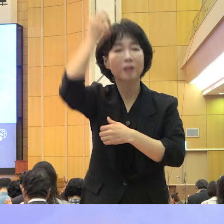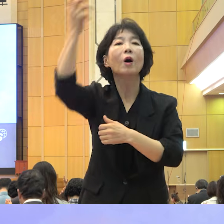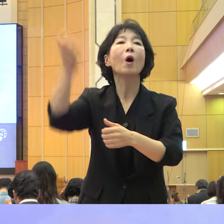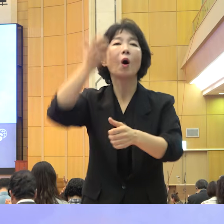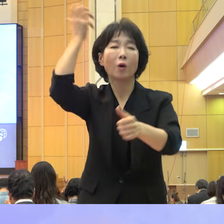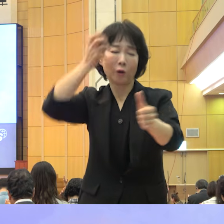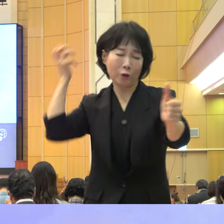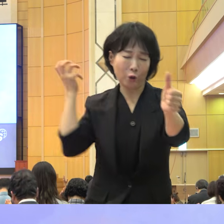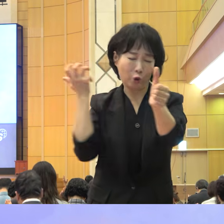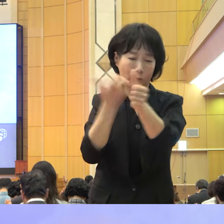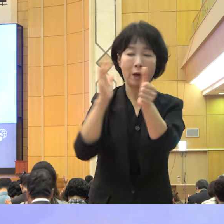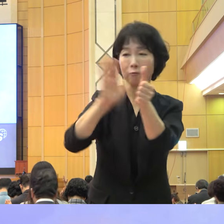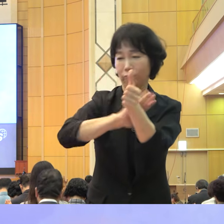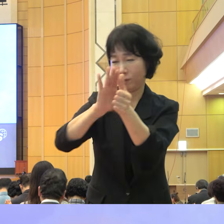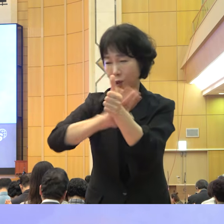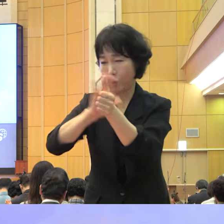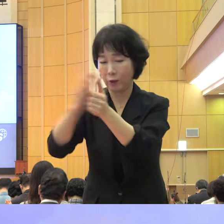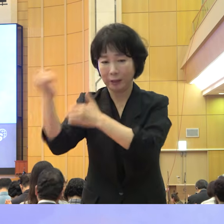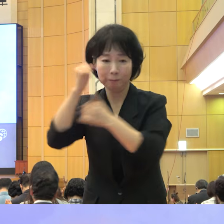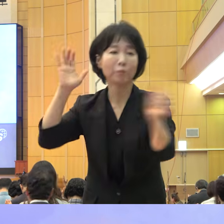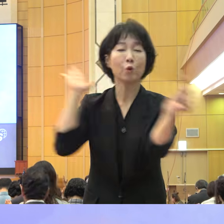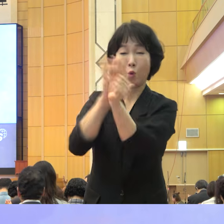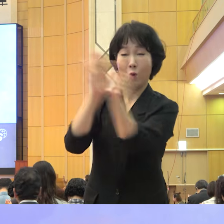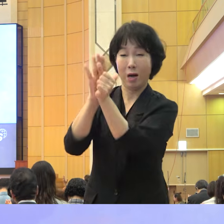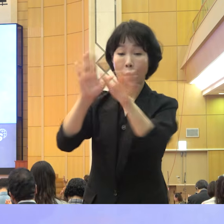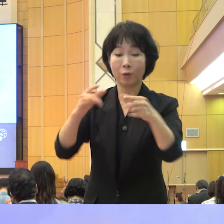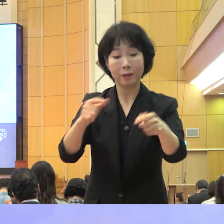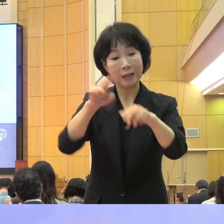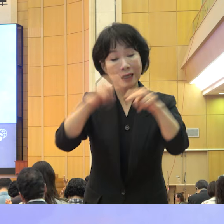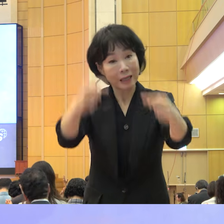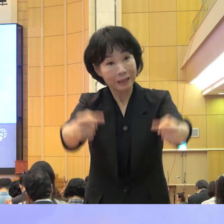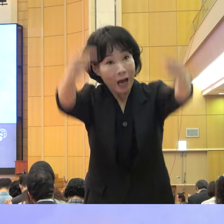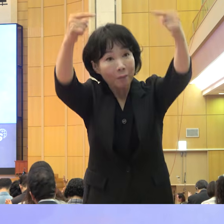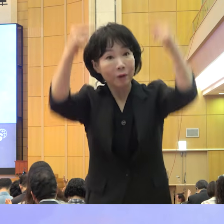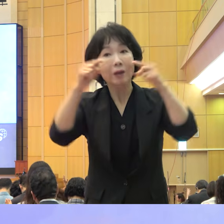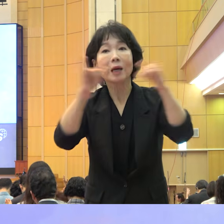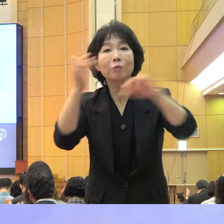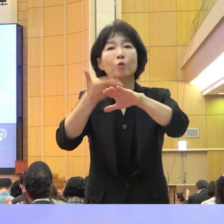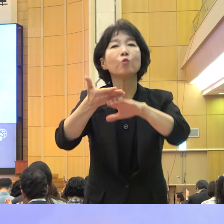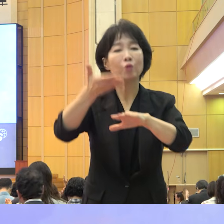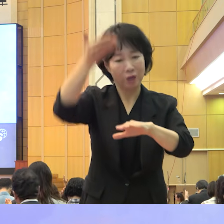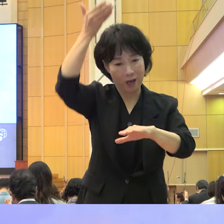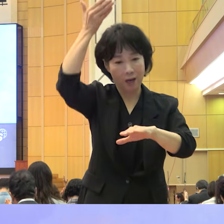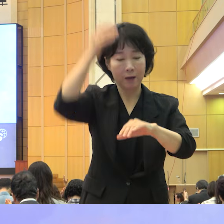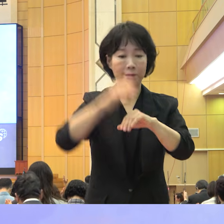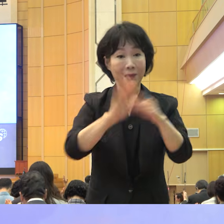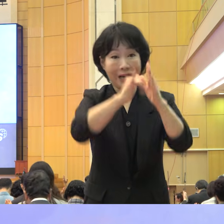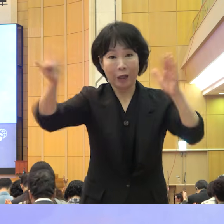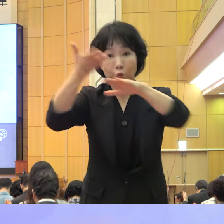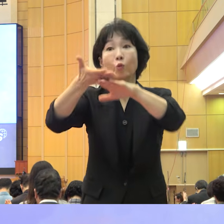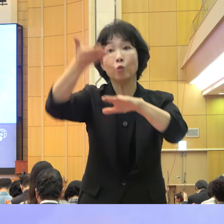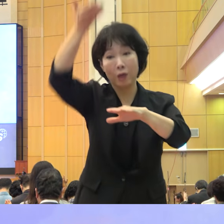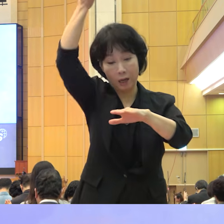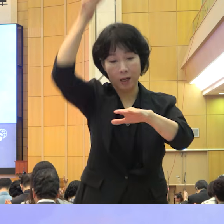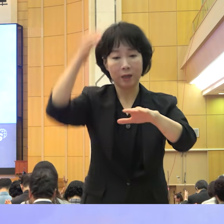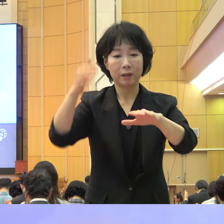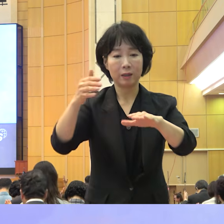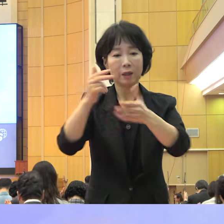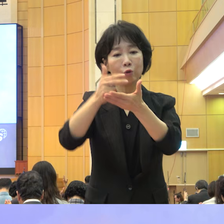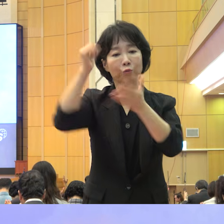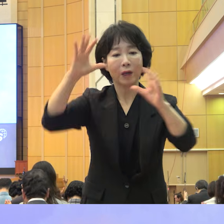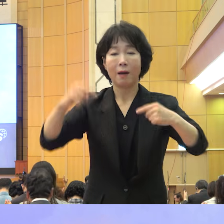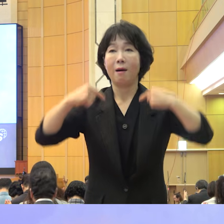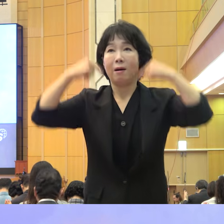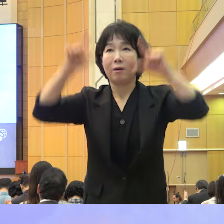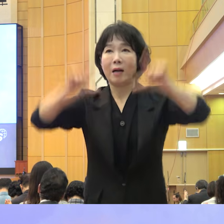충만과 성령의 위로 능력 역사 도우심이 오늘 이 자리에 참석한 모든 분들 머리 위에와 가정 위에 그리고 주님